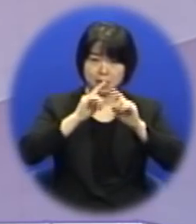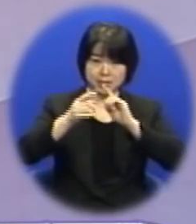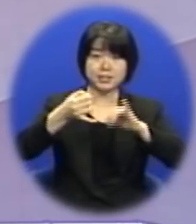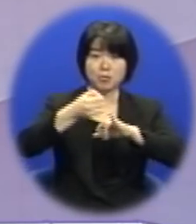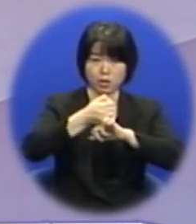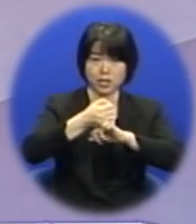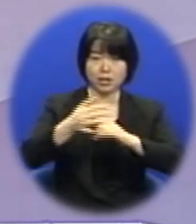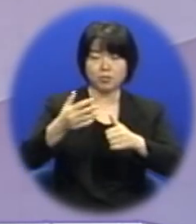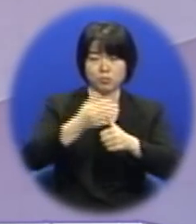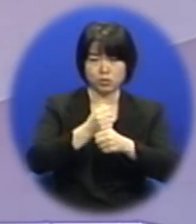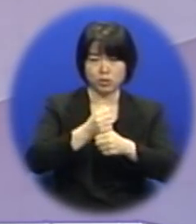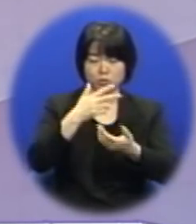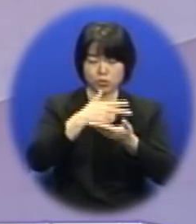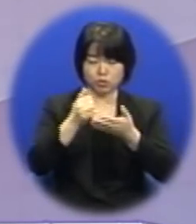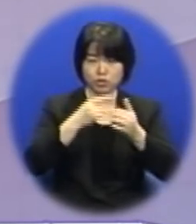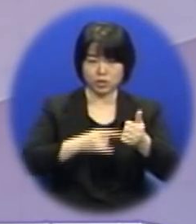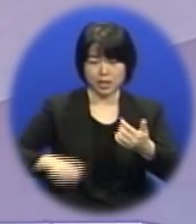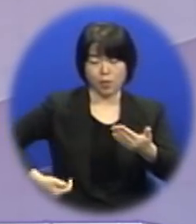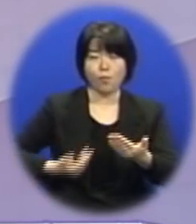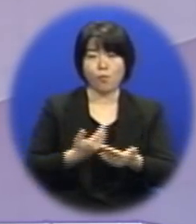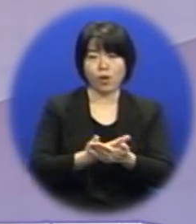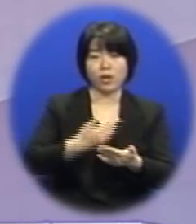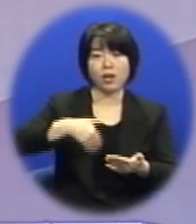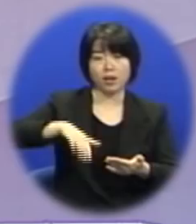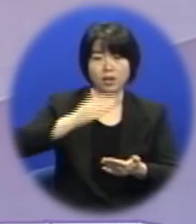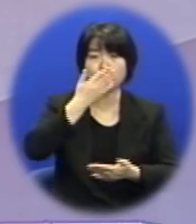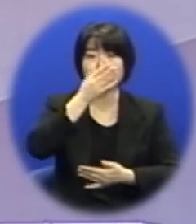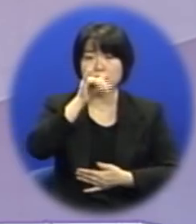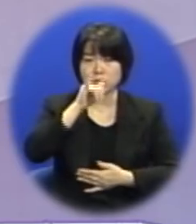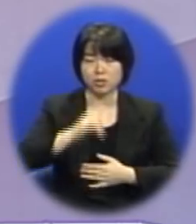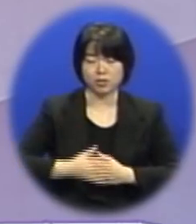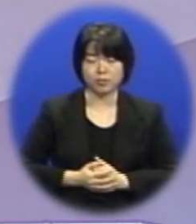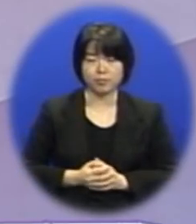주님께 회개함으로 나아갈 수 있는 것입니다.